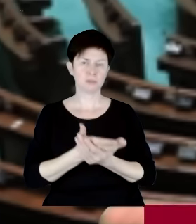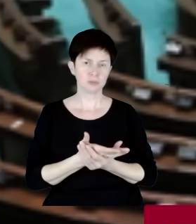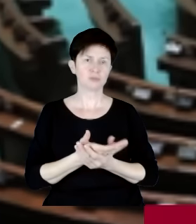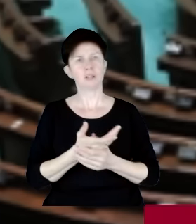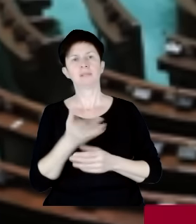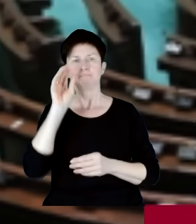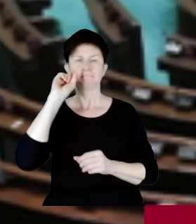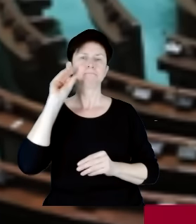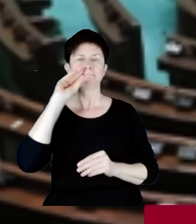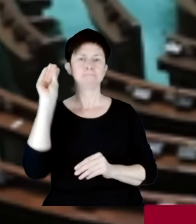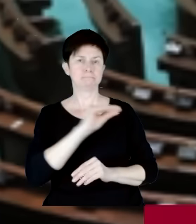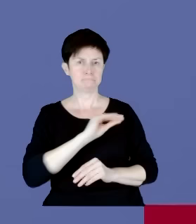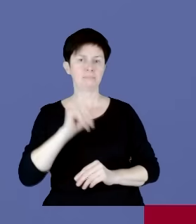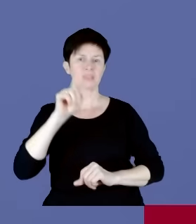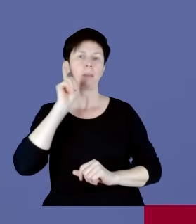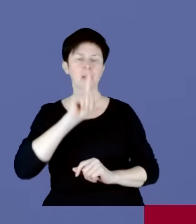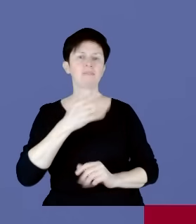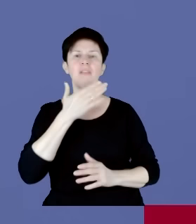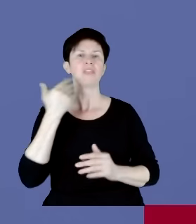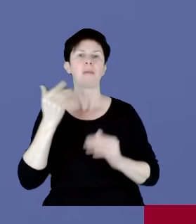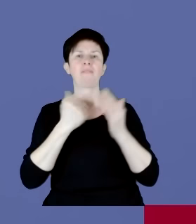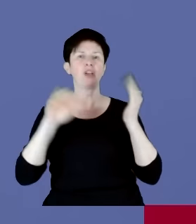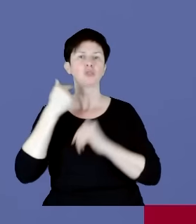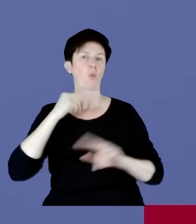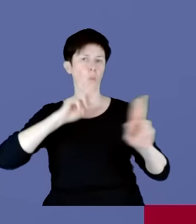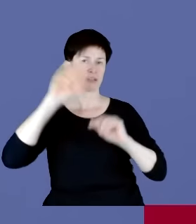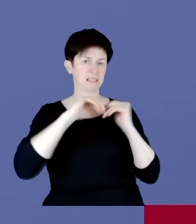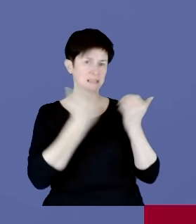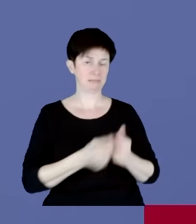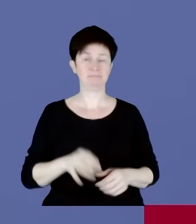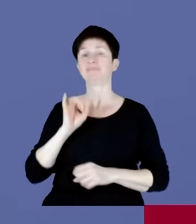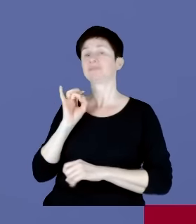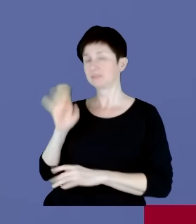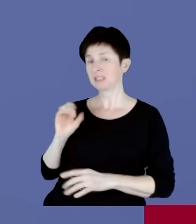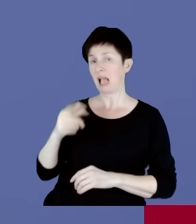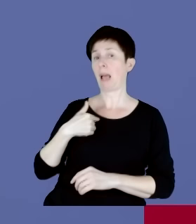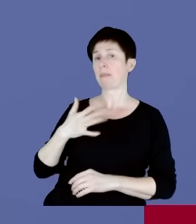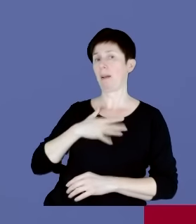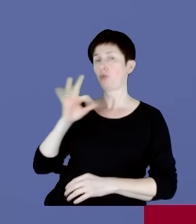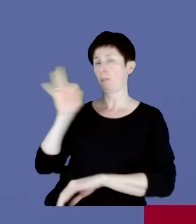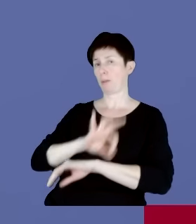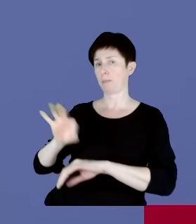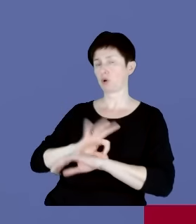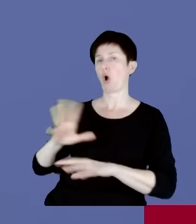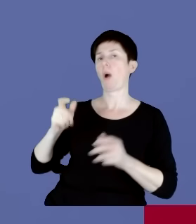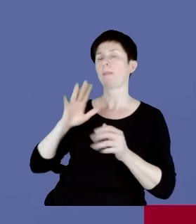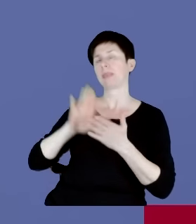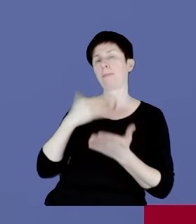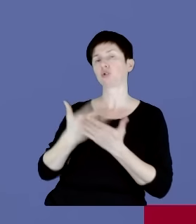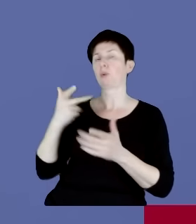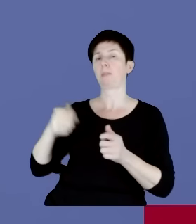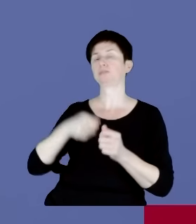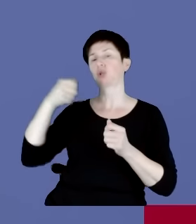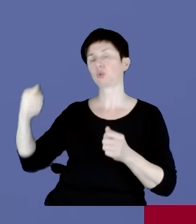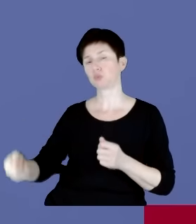ale i tak nie mają na to większości dobre, w Sejmie. A nasze dobre projekty, z którymi wychodzimy, chociażby dotyczące przedłużenia tych